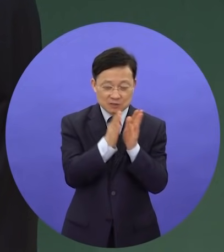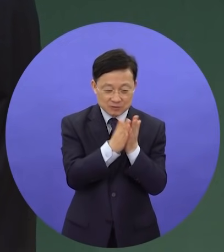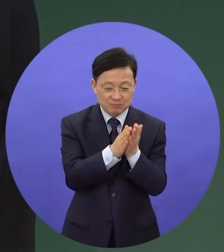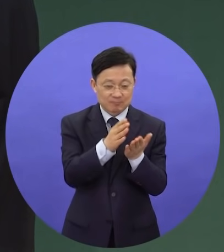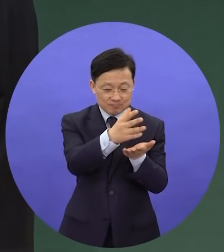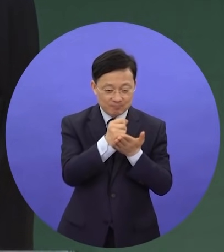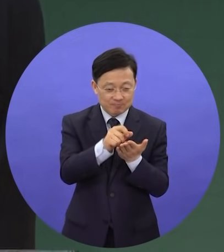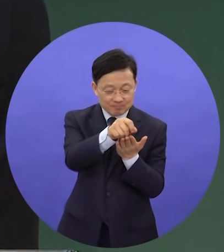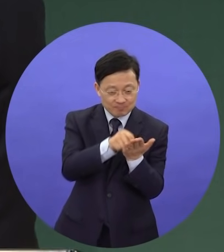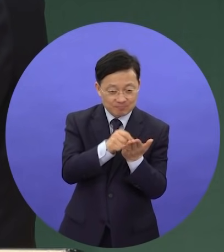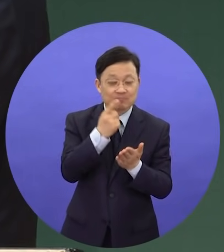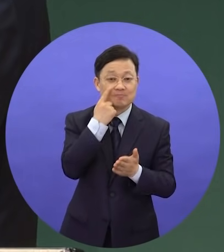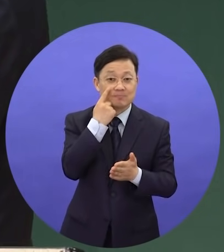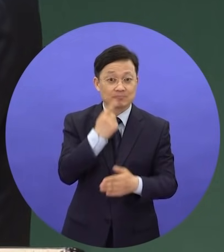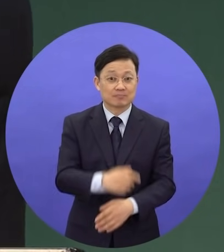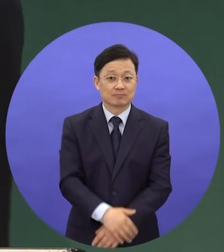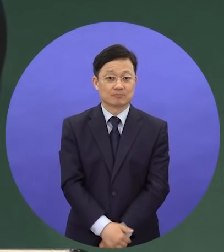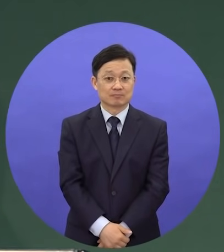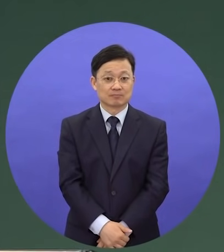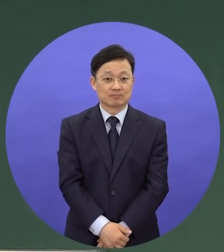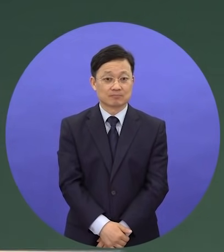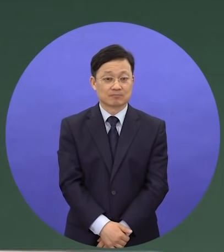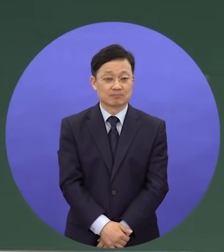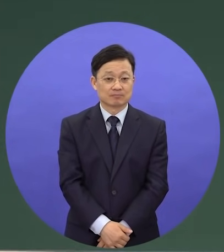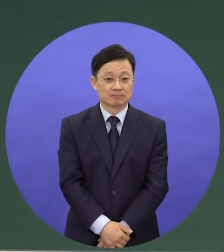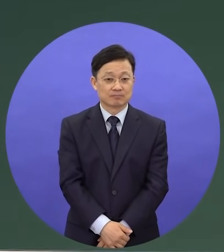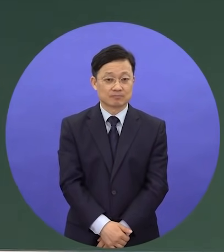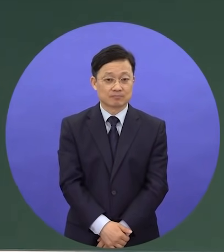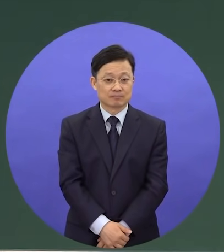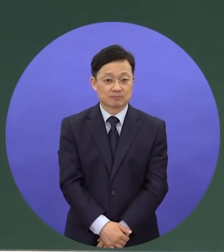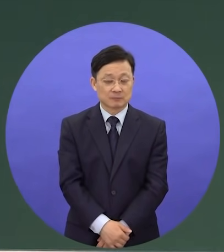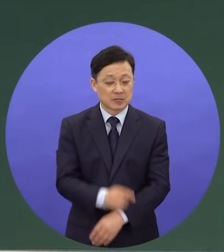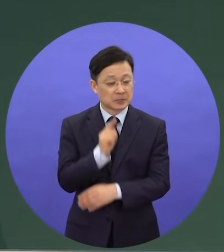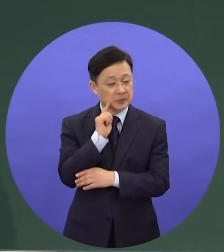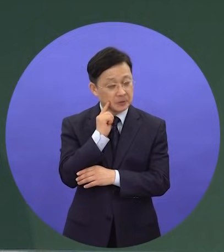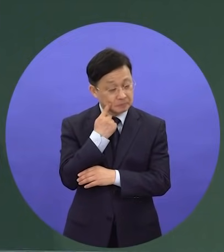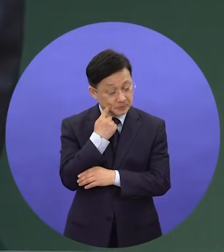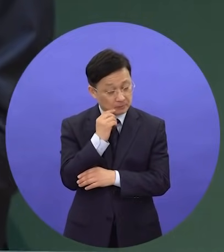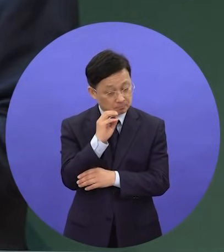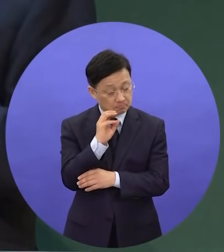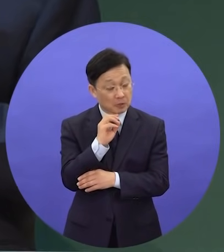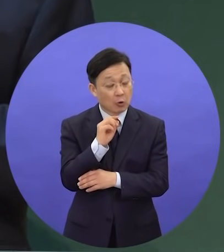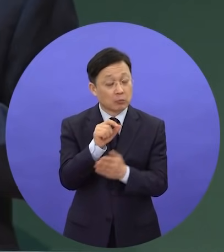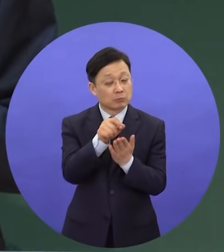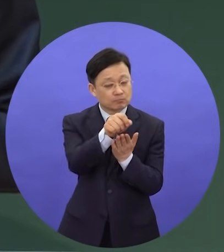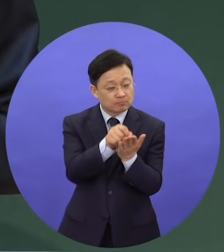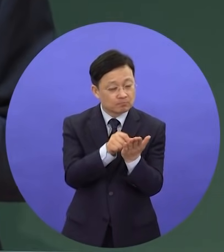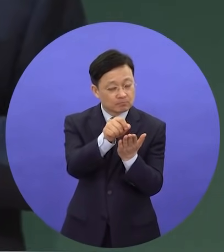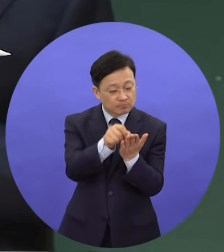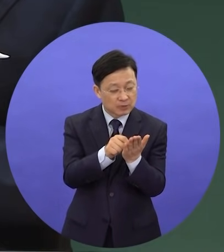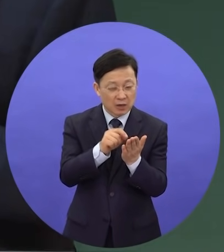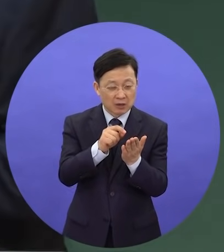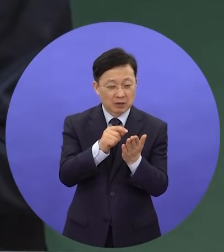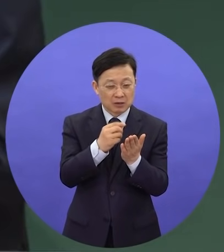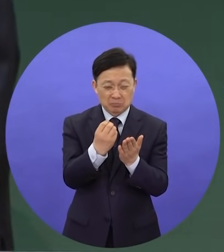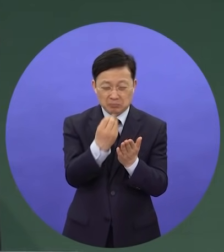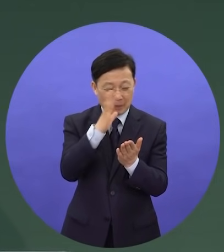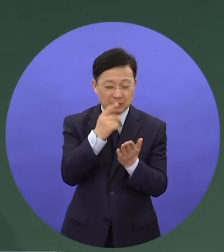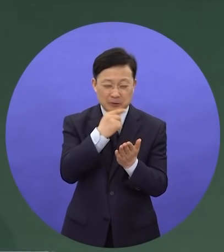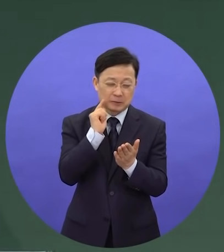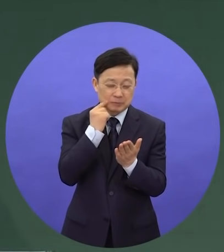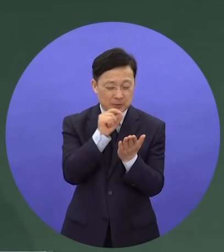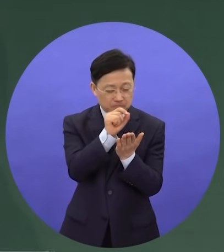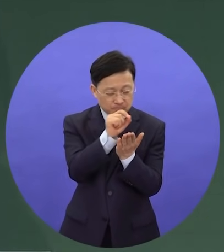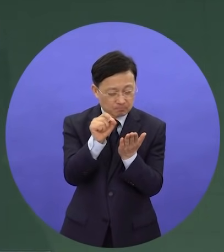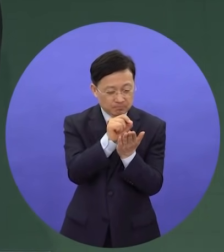write it down in your notebook. 그걸 딱 기념으로 생각하고 여러분이 예쁘게 기록을 이렇게. And so think of that as leaving behind a memorial and really write it